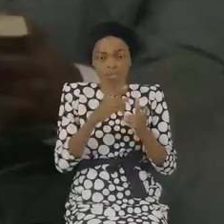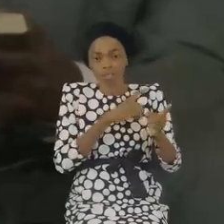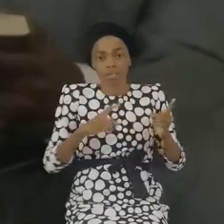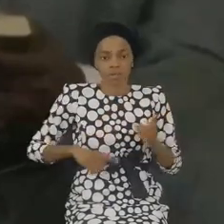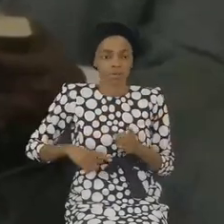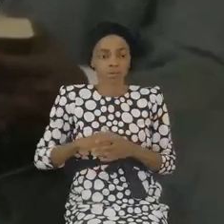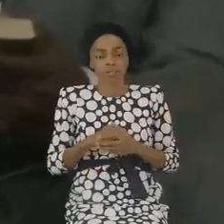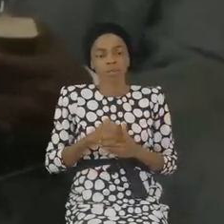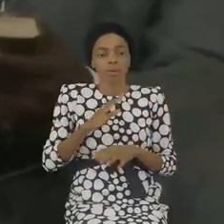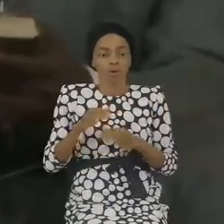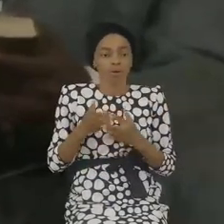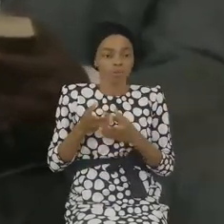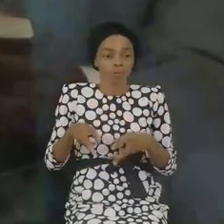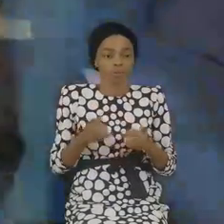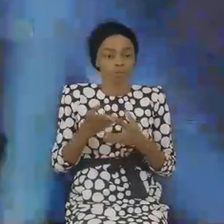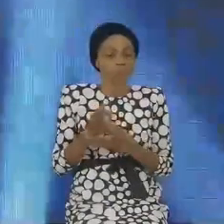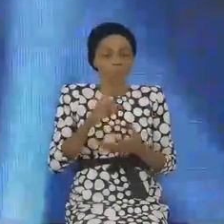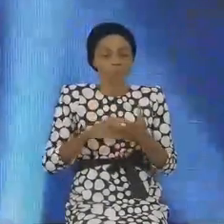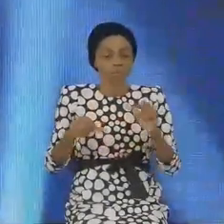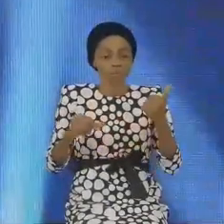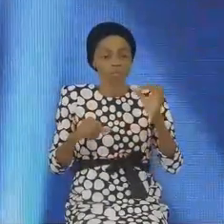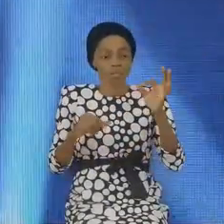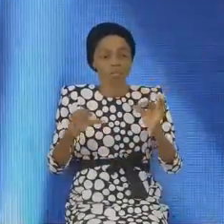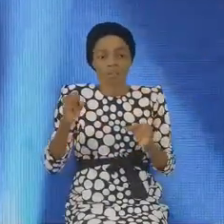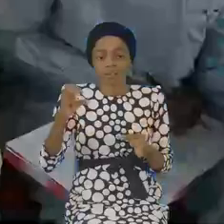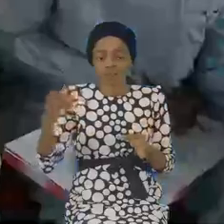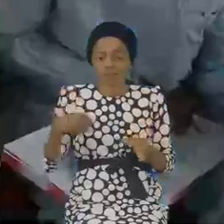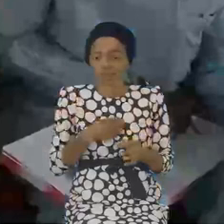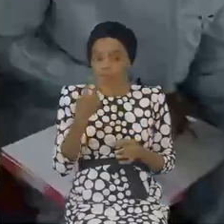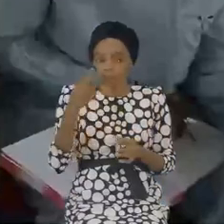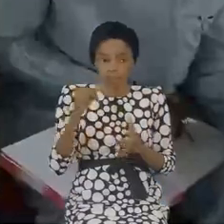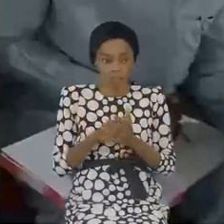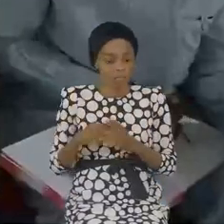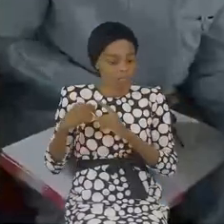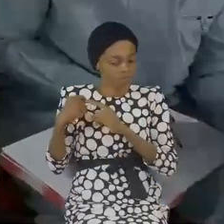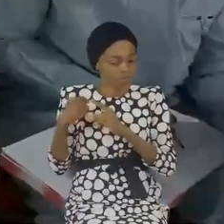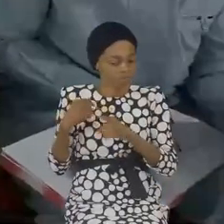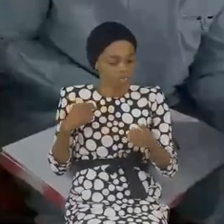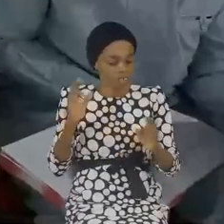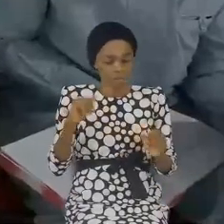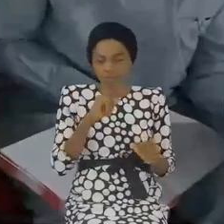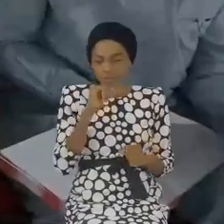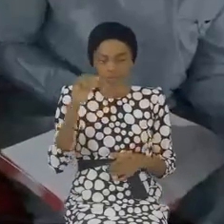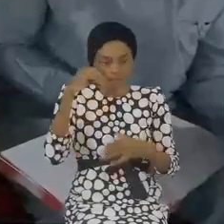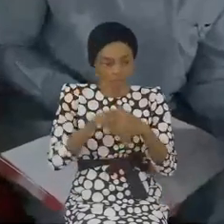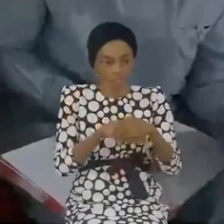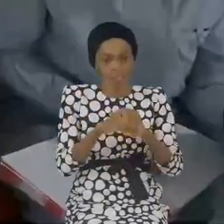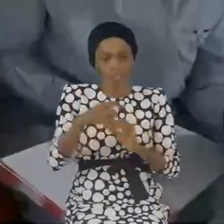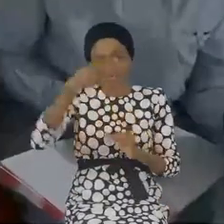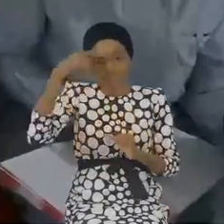Verset 19. Aussi, voyons-nous qui ne put y entrer à cause de